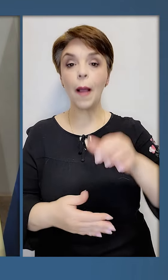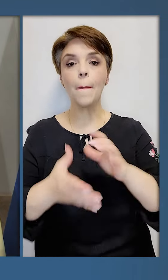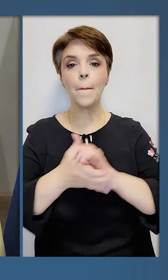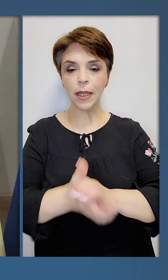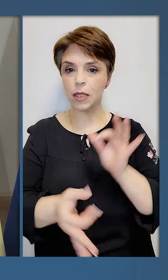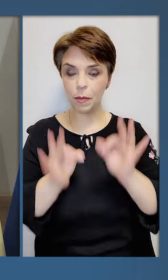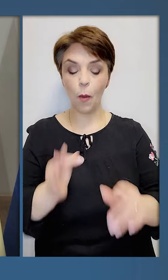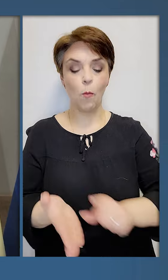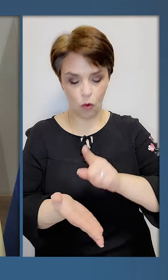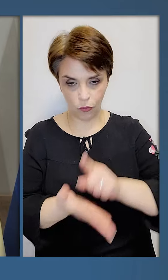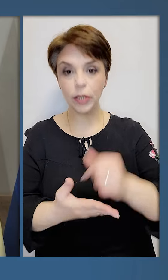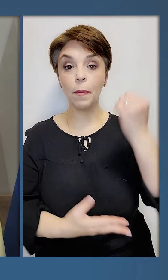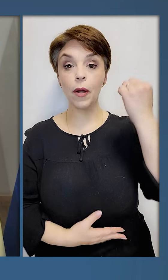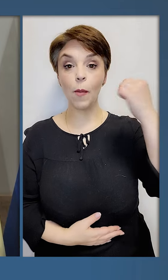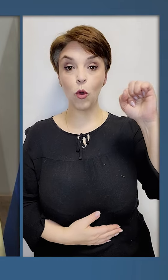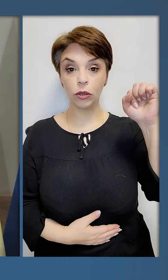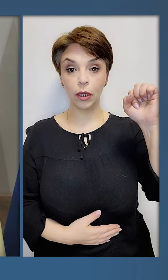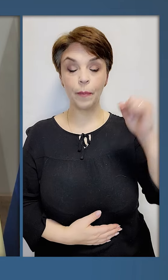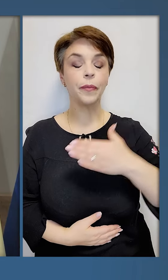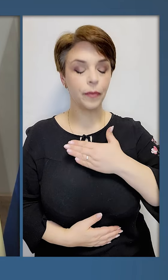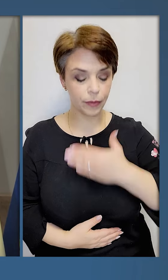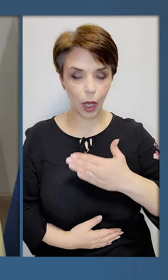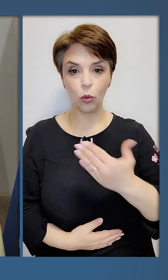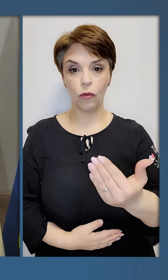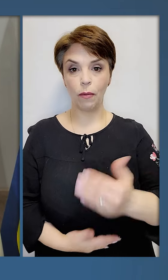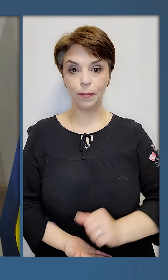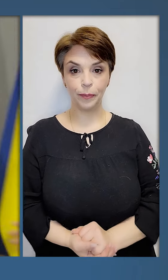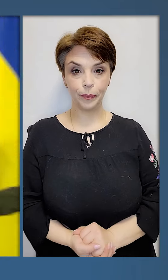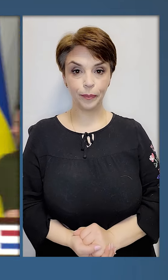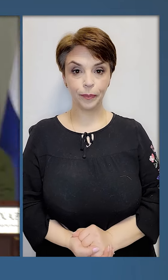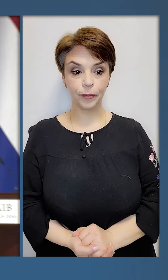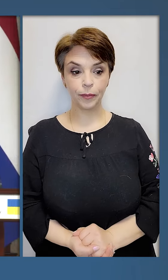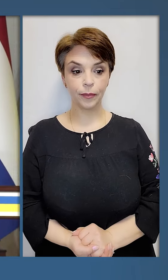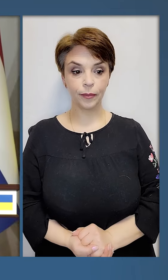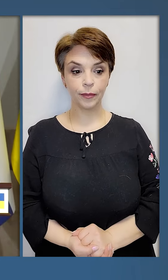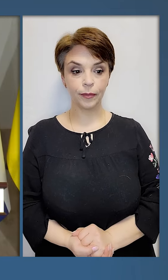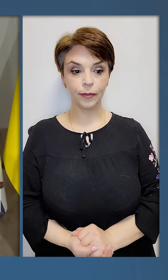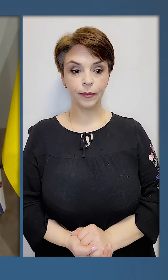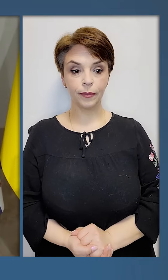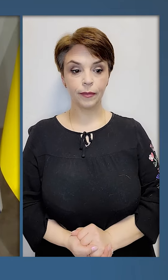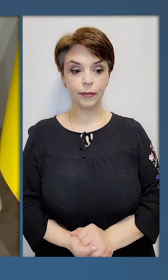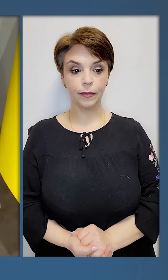та справедливість повинні перемогти. Дякую вам.